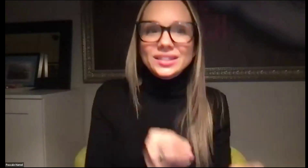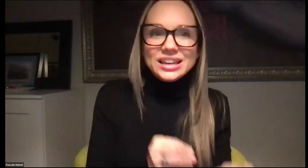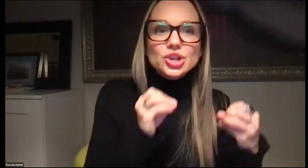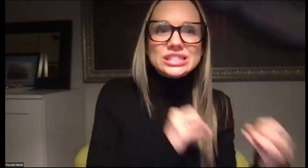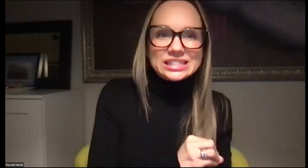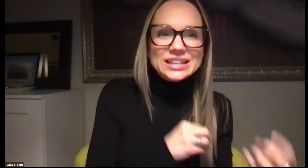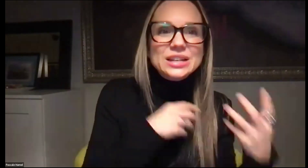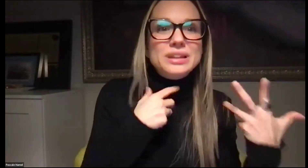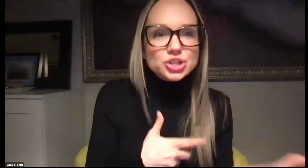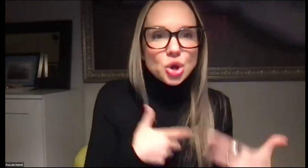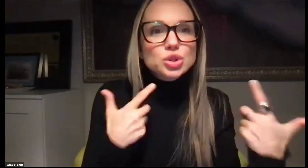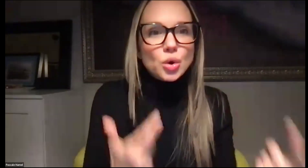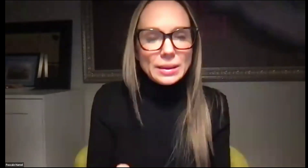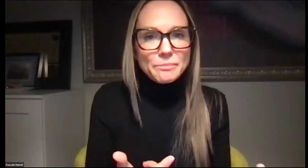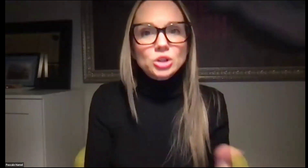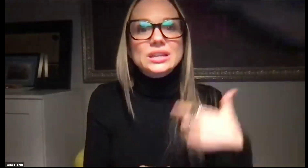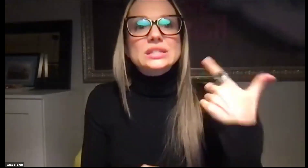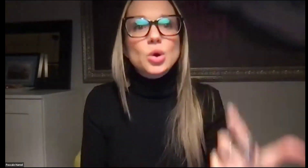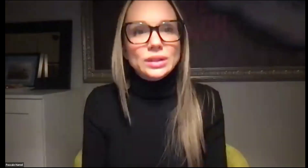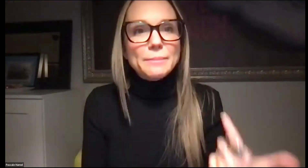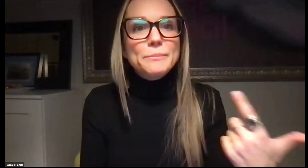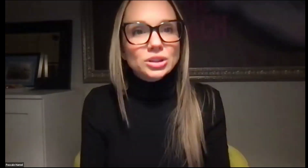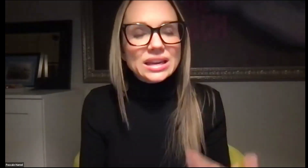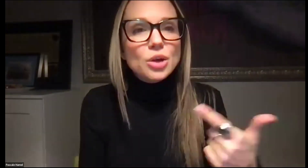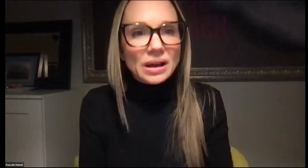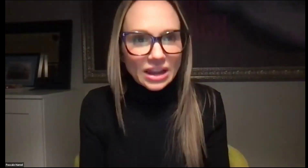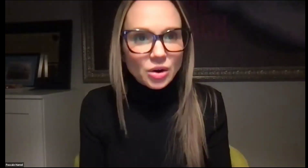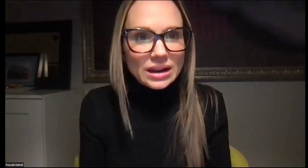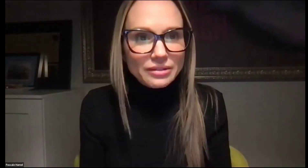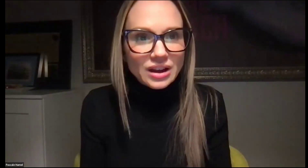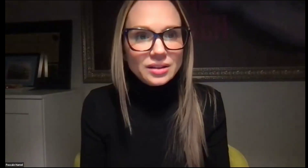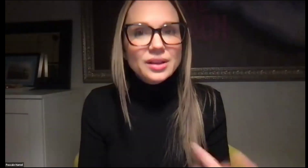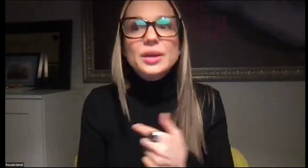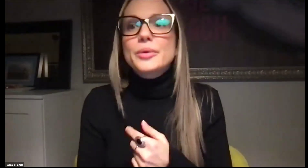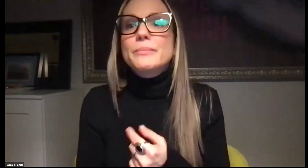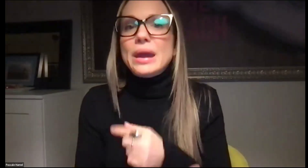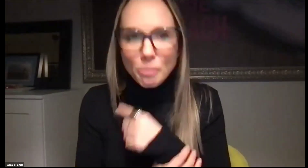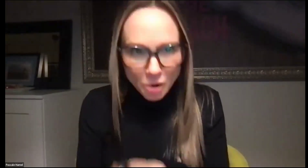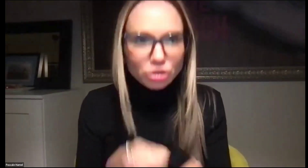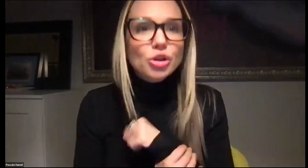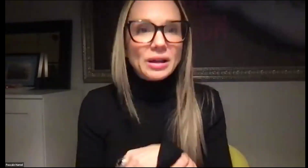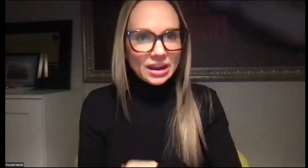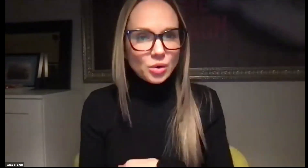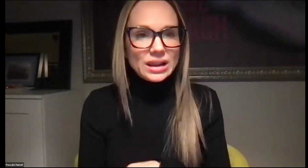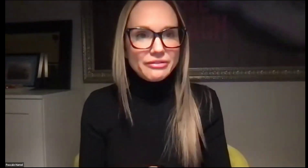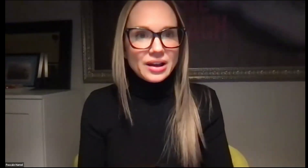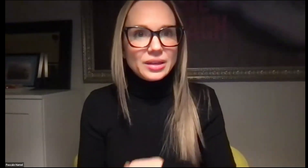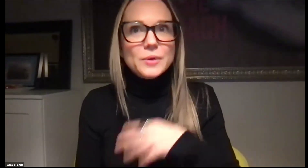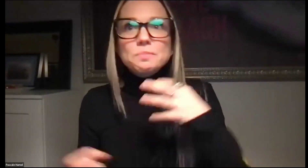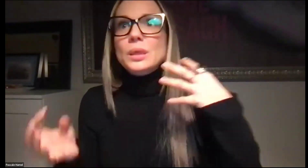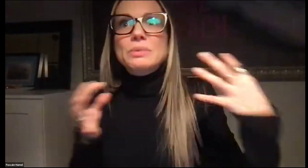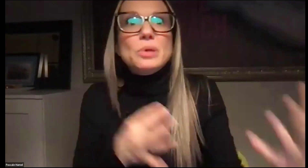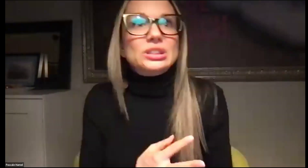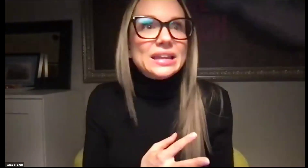mais de garder notre style puis les choses qu'on aime porter. Si on aime porter le pantalon éléphant, ben on porte le pantalon